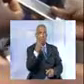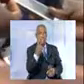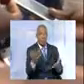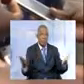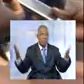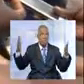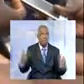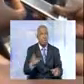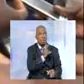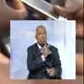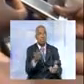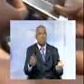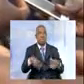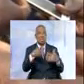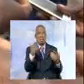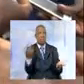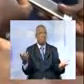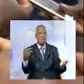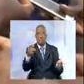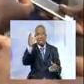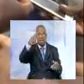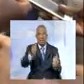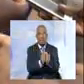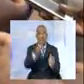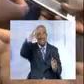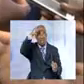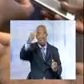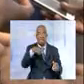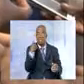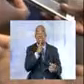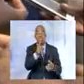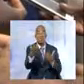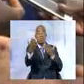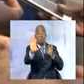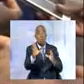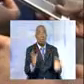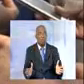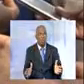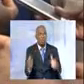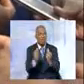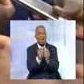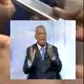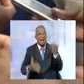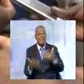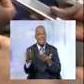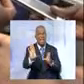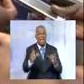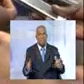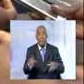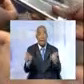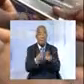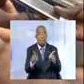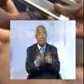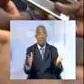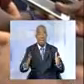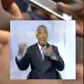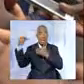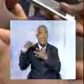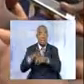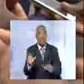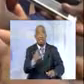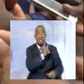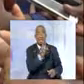patrouilles ont été prises à partie, avec des décès de gendarmes, de policiers, même un commissaire qui a été blessé. Donc aujourd'hui, nous